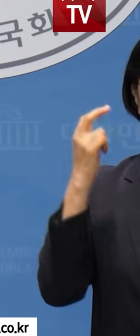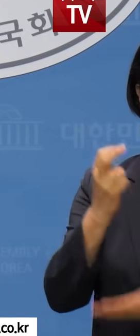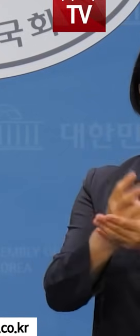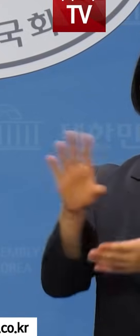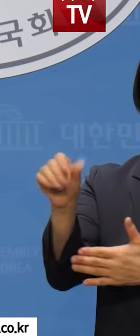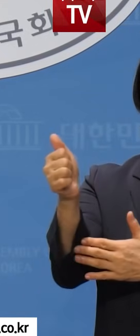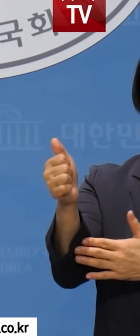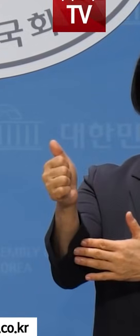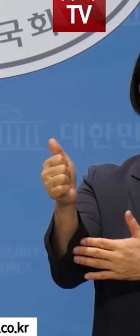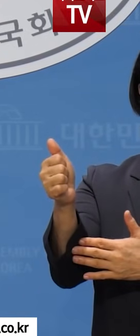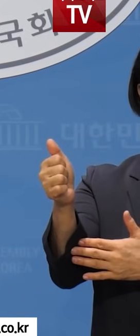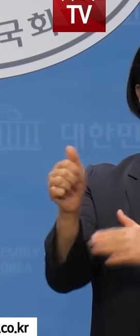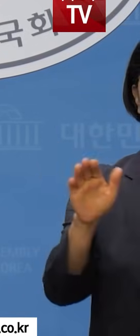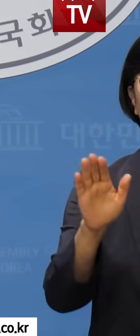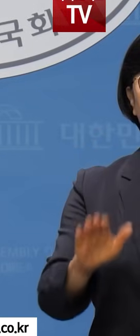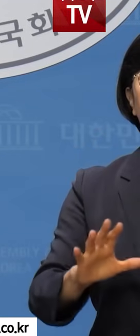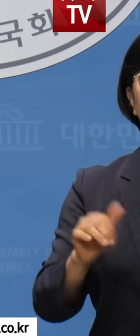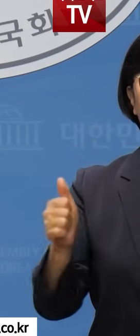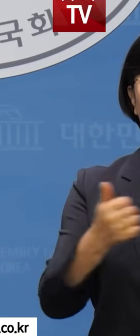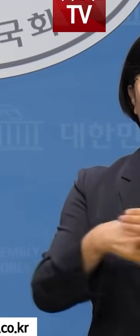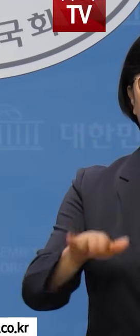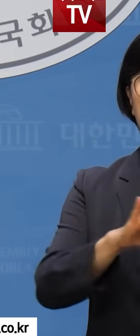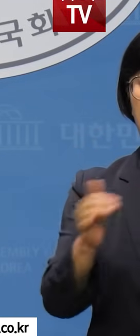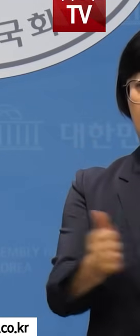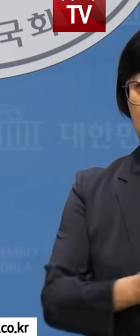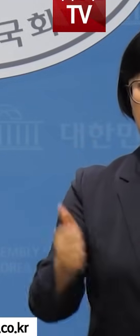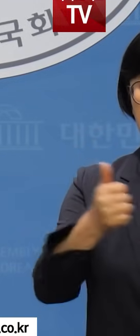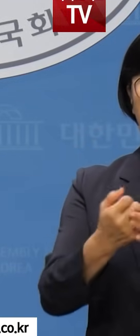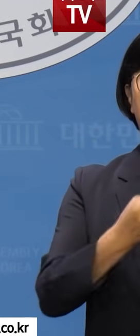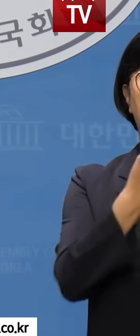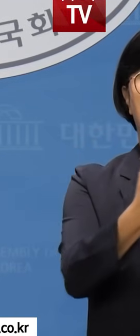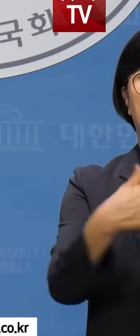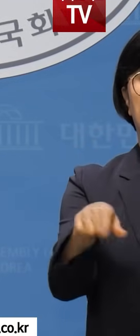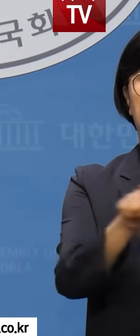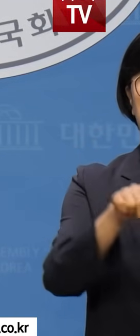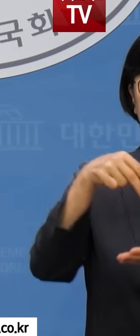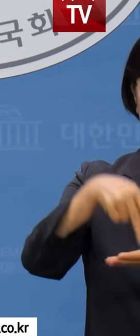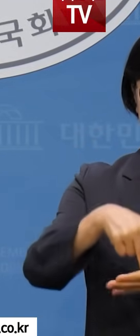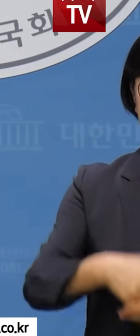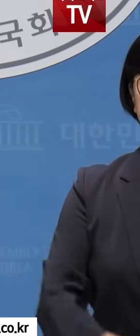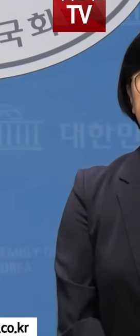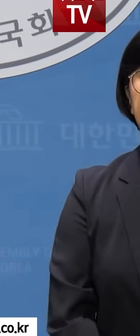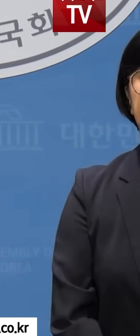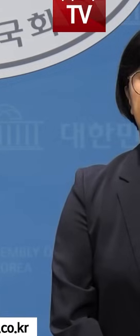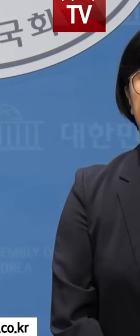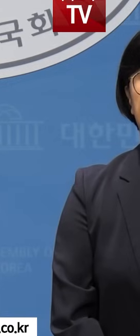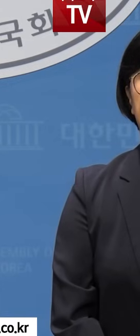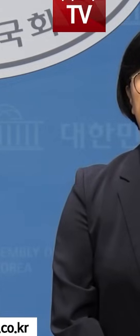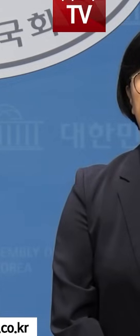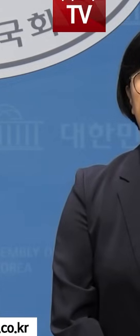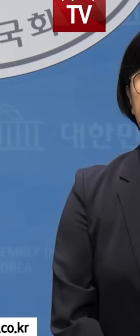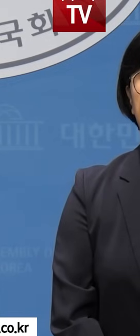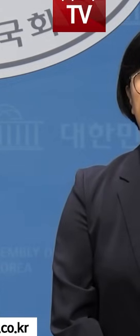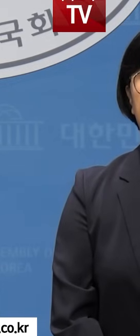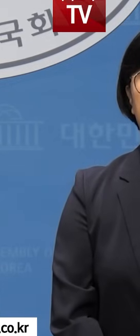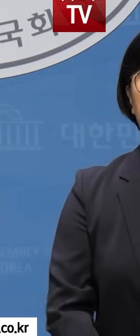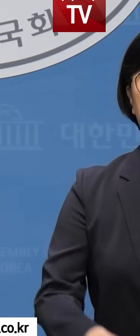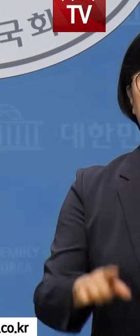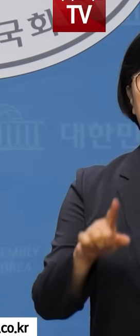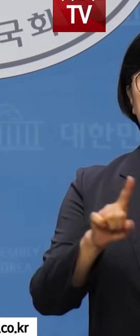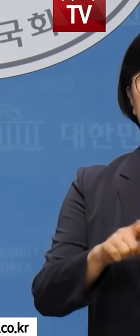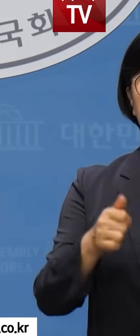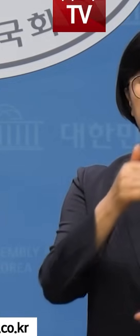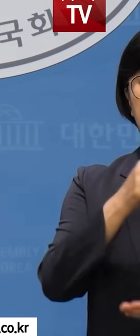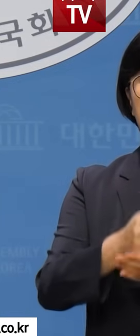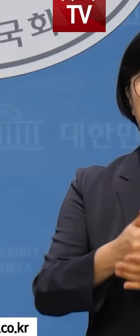법무부 장관, 현 국민의힘 비대위원장을 고발하기 위해서 이 자리에 섰습니다. 더 이상